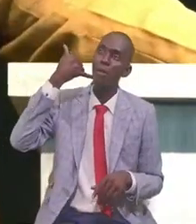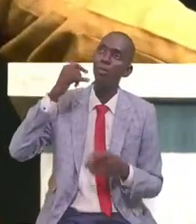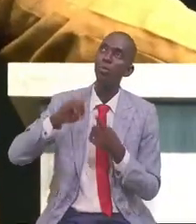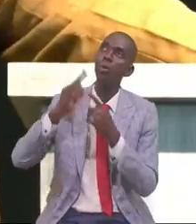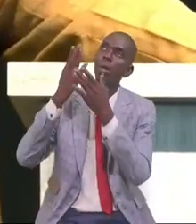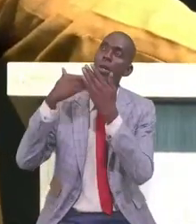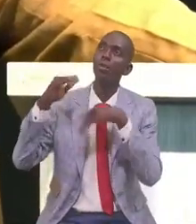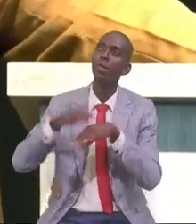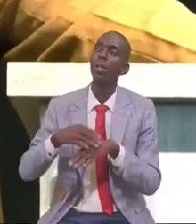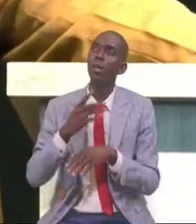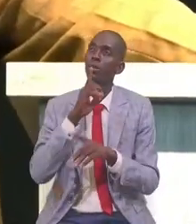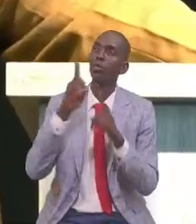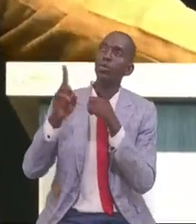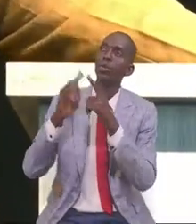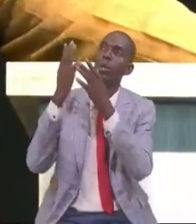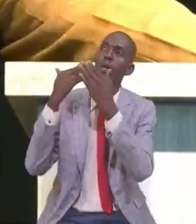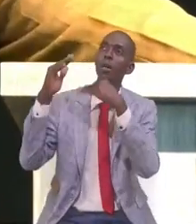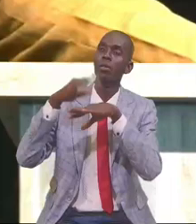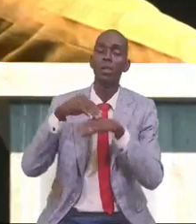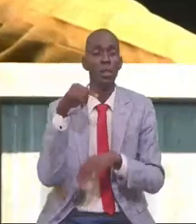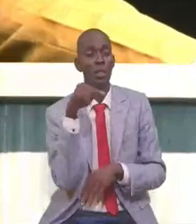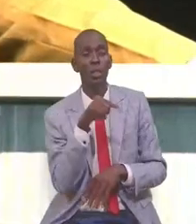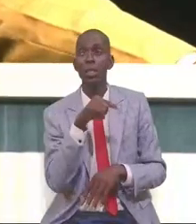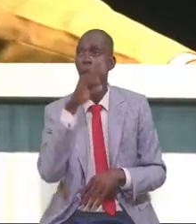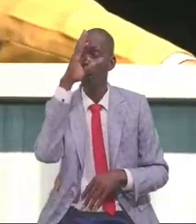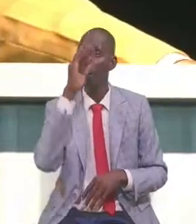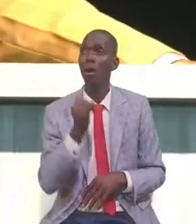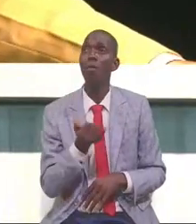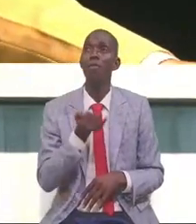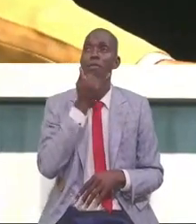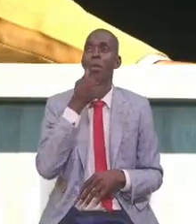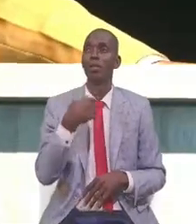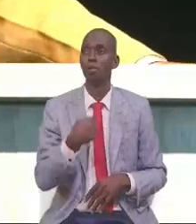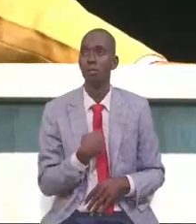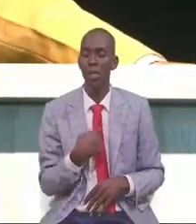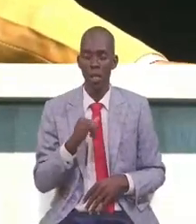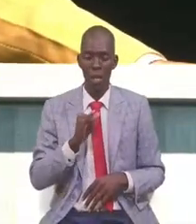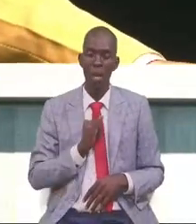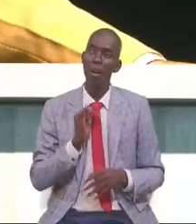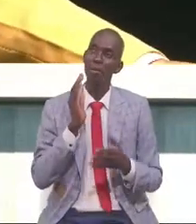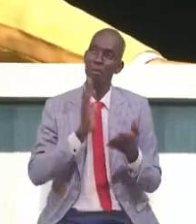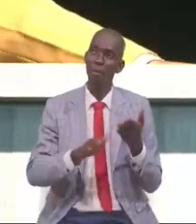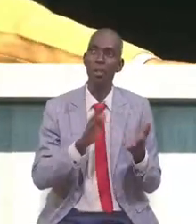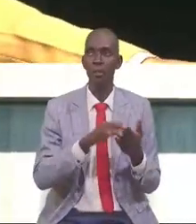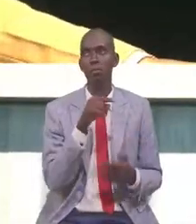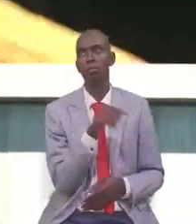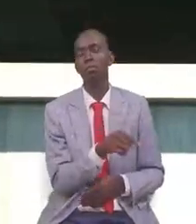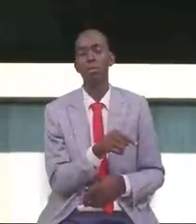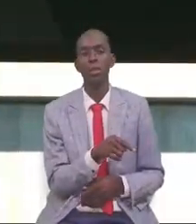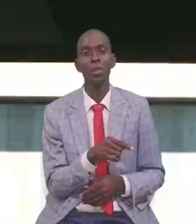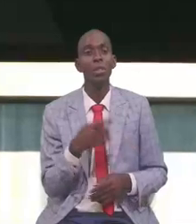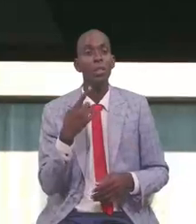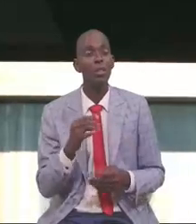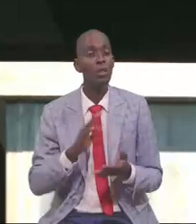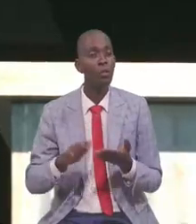Ciel, cet homme ici-là m'a offensé, je l'ai pardonné. » Le pardon de